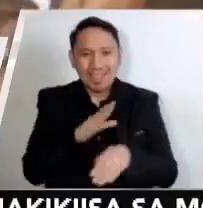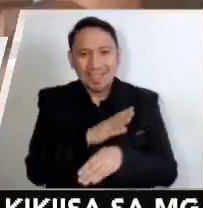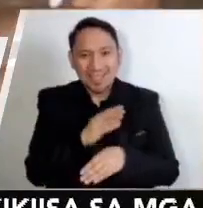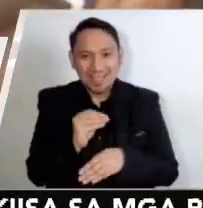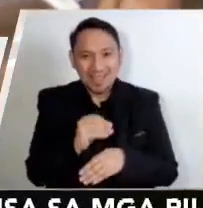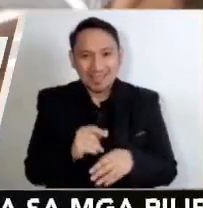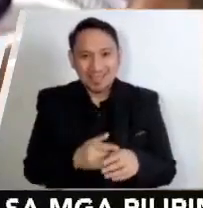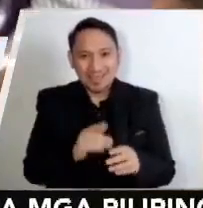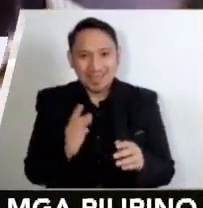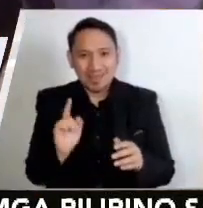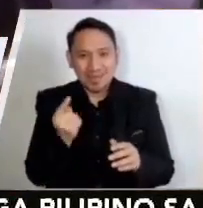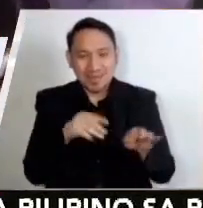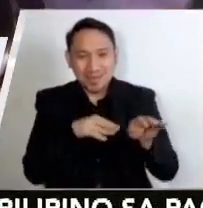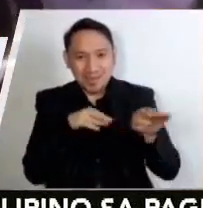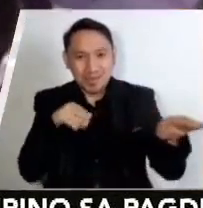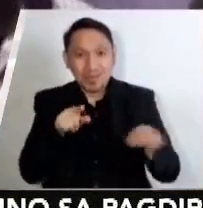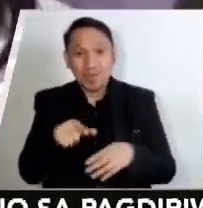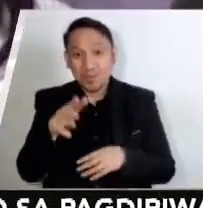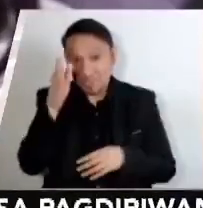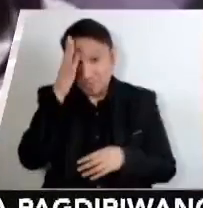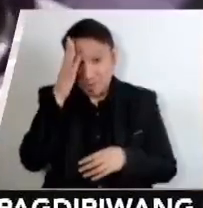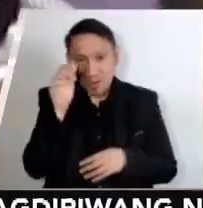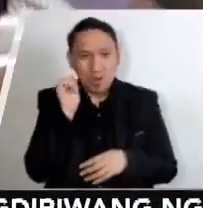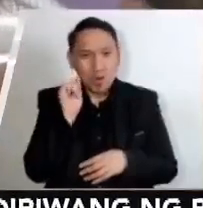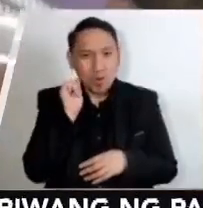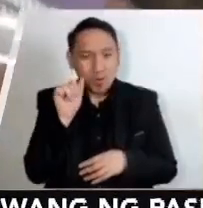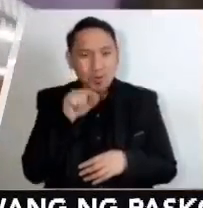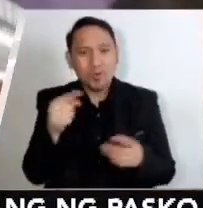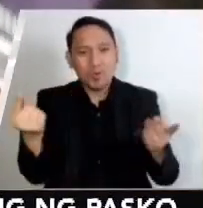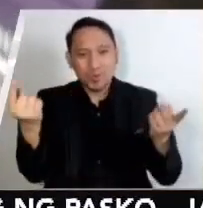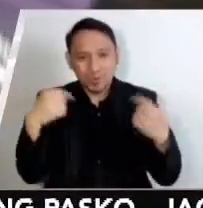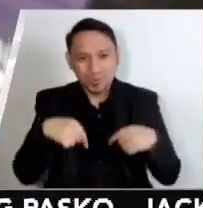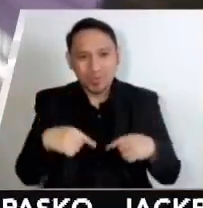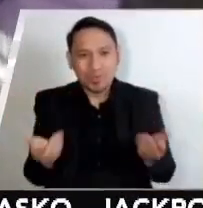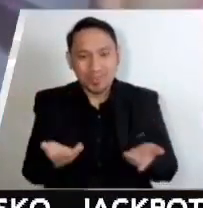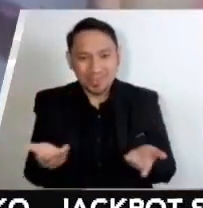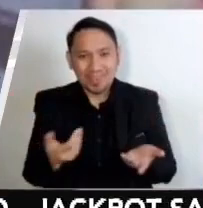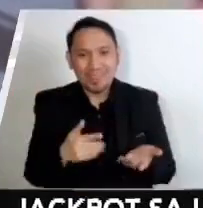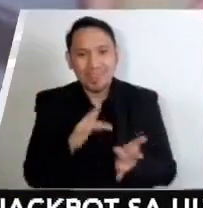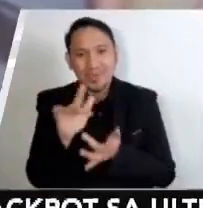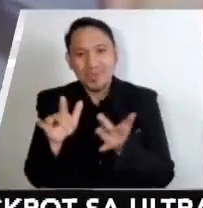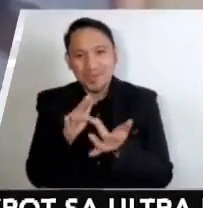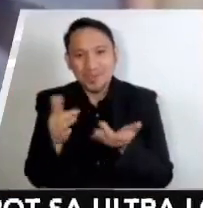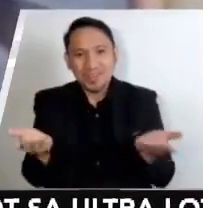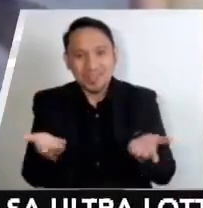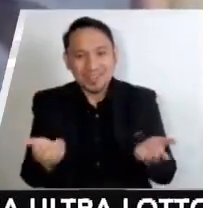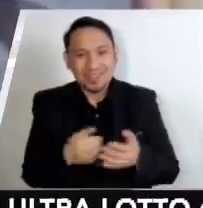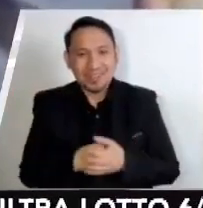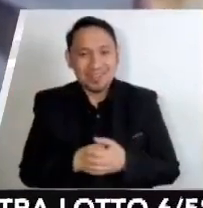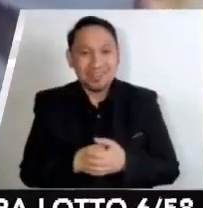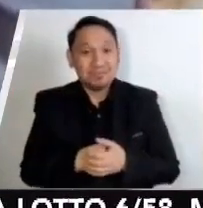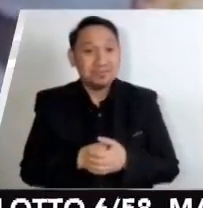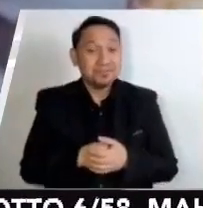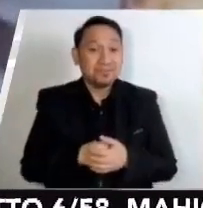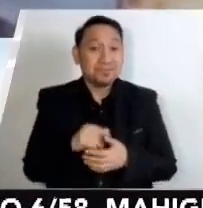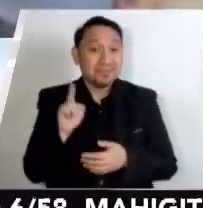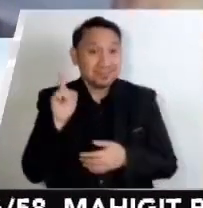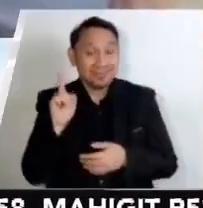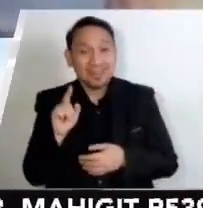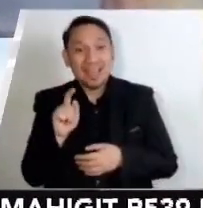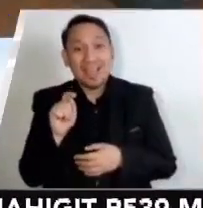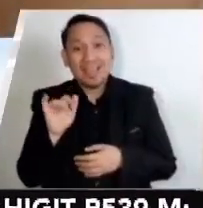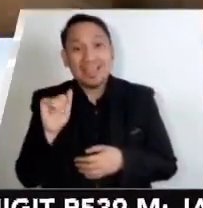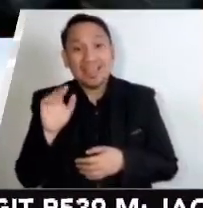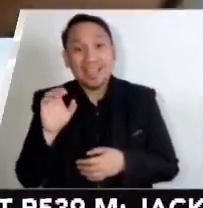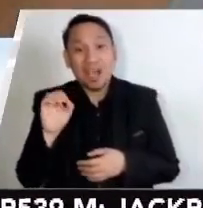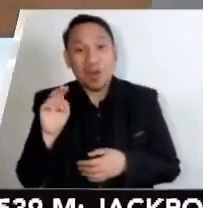Si Papa po kasi lagi taon-taon po gusto niya po dito. Pasyal yung mga apo niya po. Galing naman sa Chaong Quezon ang pamilyang ito na sakay ng